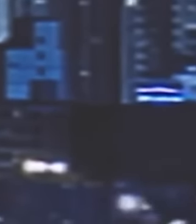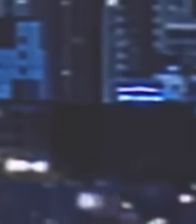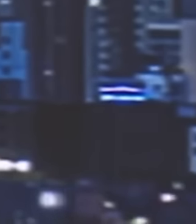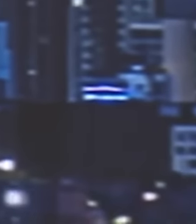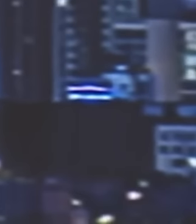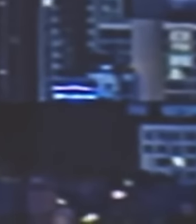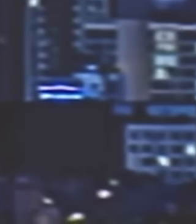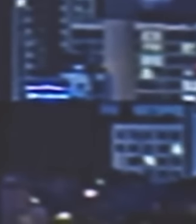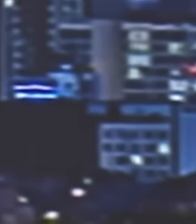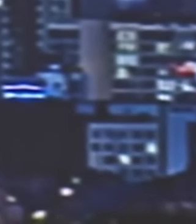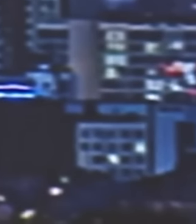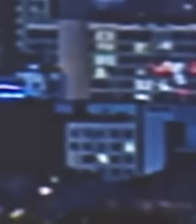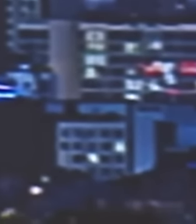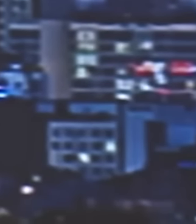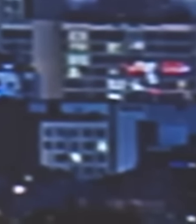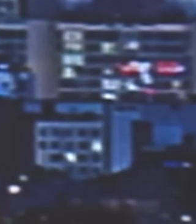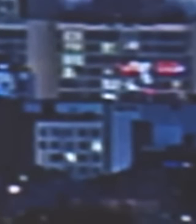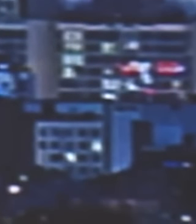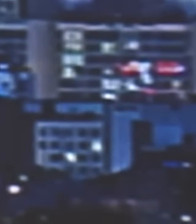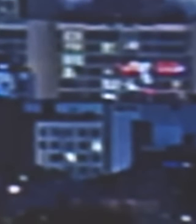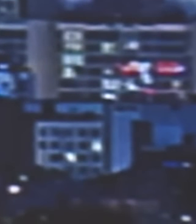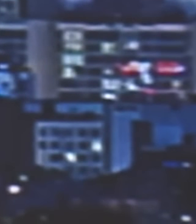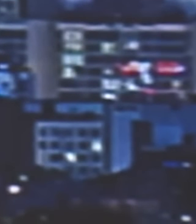50분 뉴스룸에서 뵙겠습니다